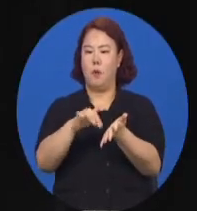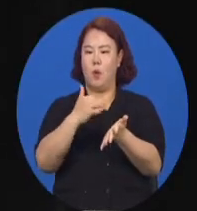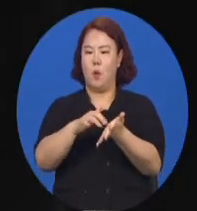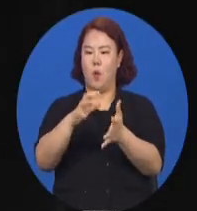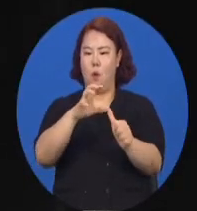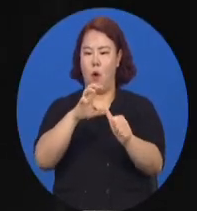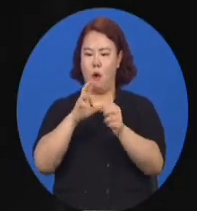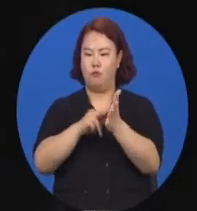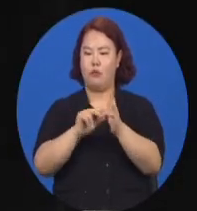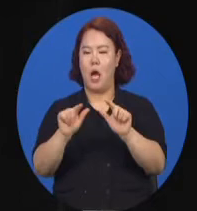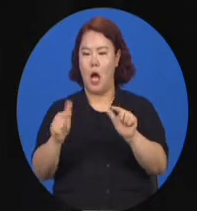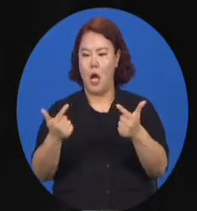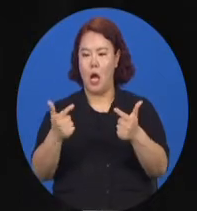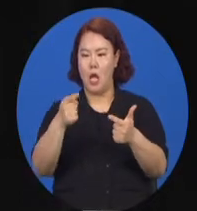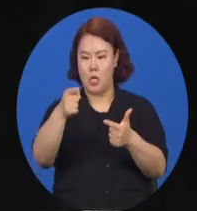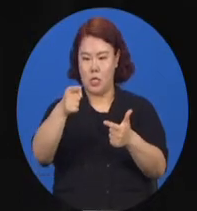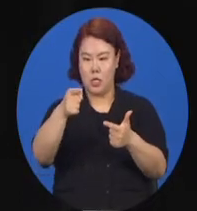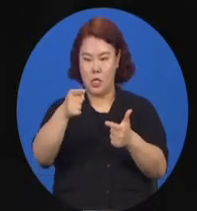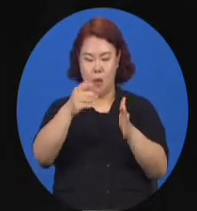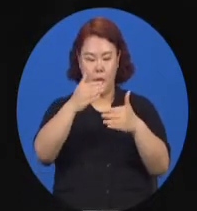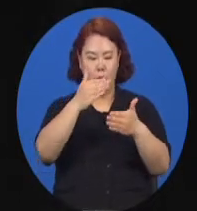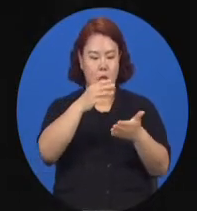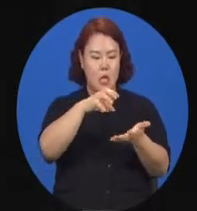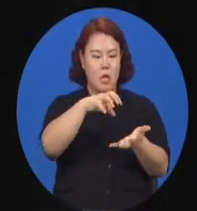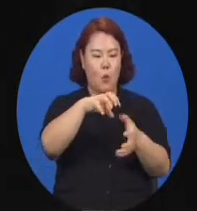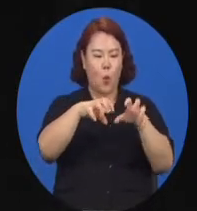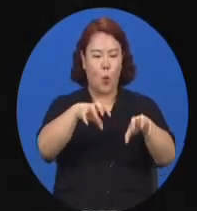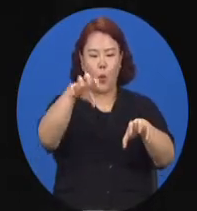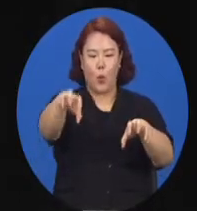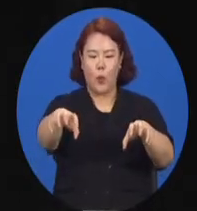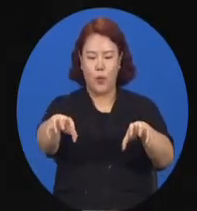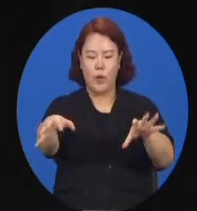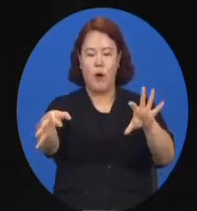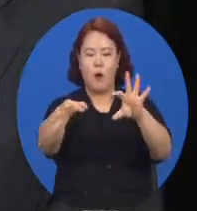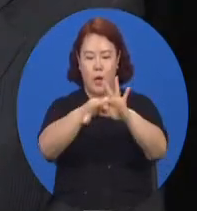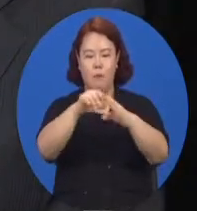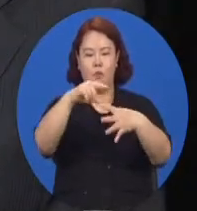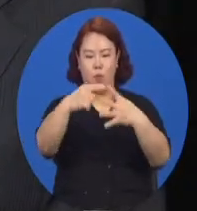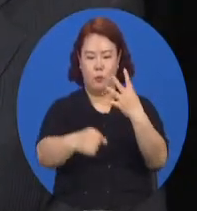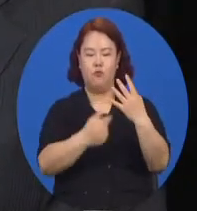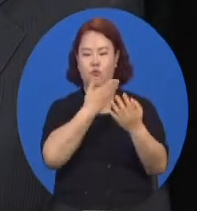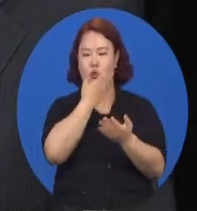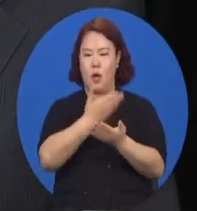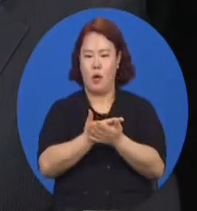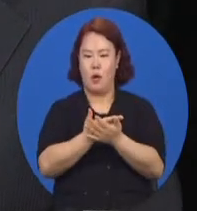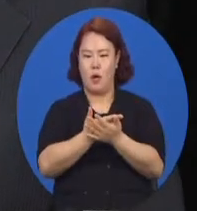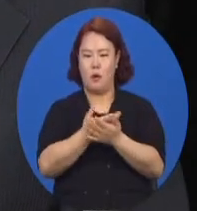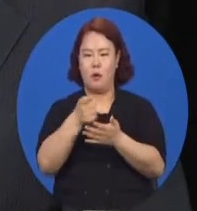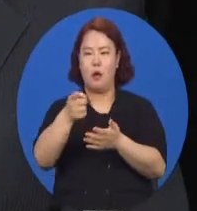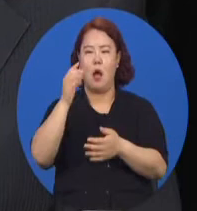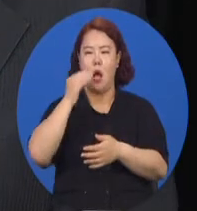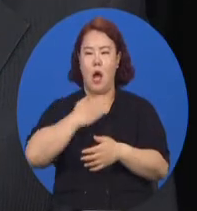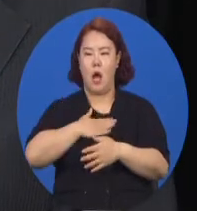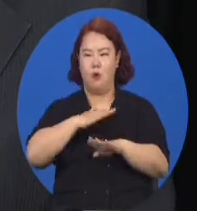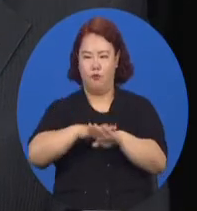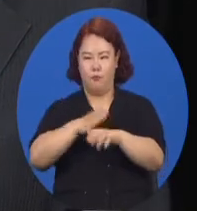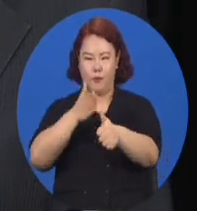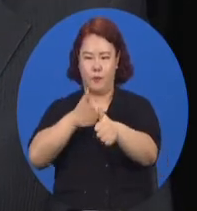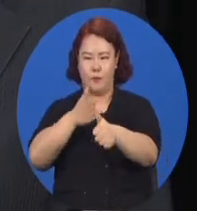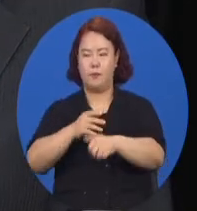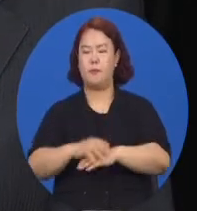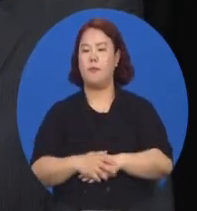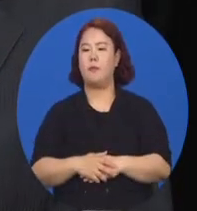아니고 실제로는 그 면과 면을 연결하는 프로그램이 중요한 건데 그걸 좀 유념해 주시기 바라고요.